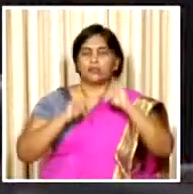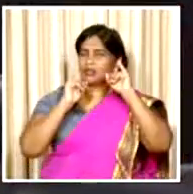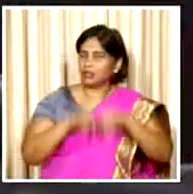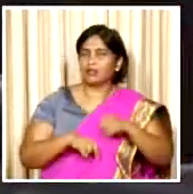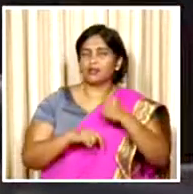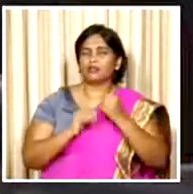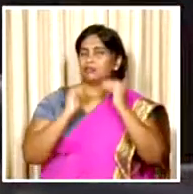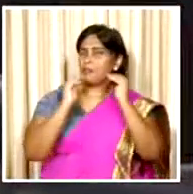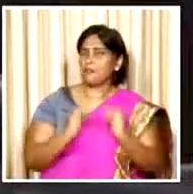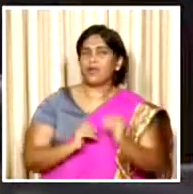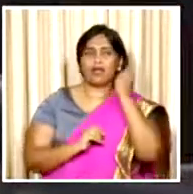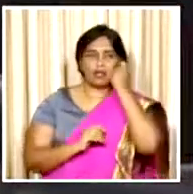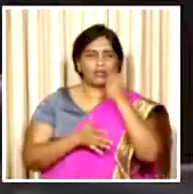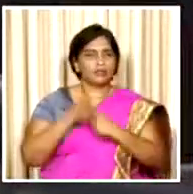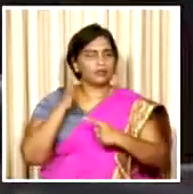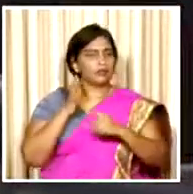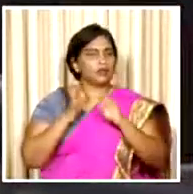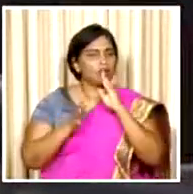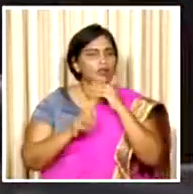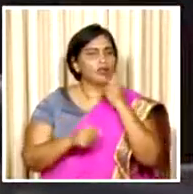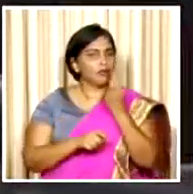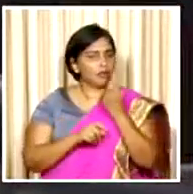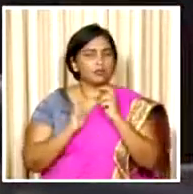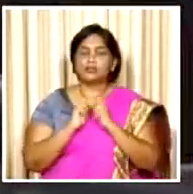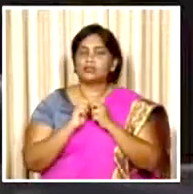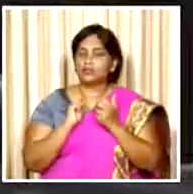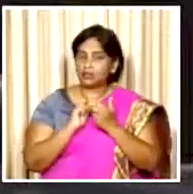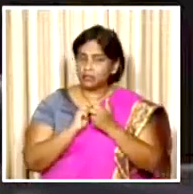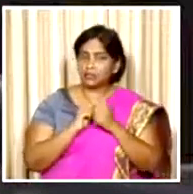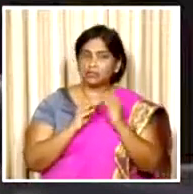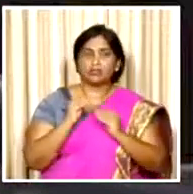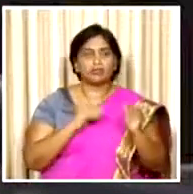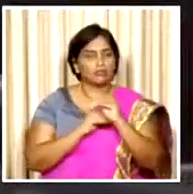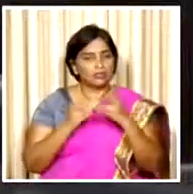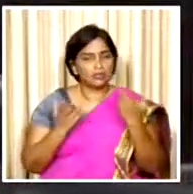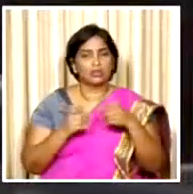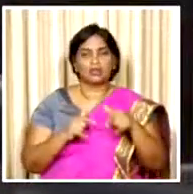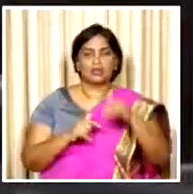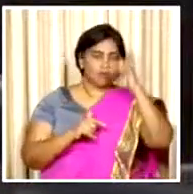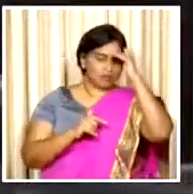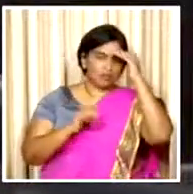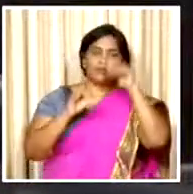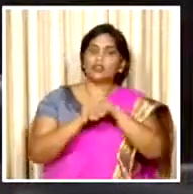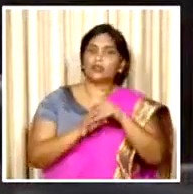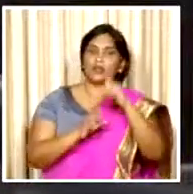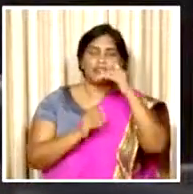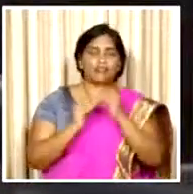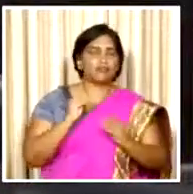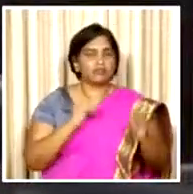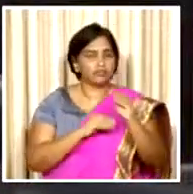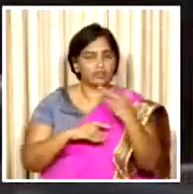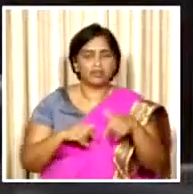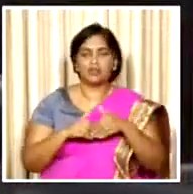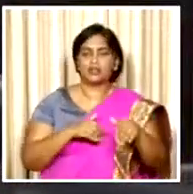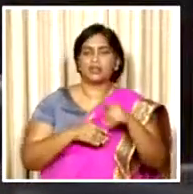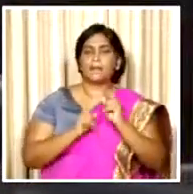අදහස. දේශපාල මේ ආර්ථික අර්බුදයට විකල්පයක් නැහැ. පවතින නායකත්වයට විකල්පයක් නැහැ. මේ